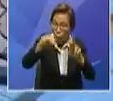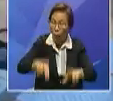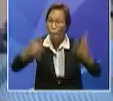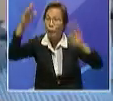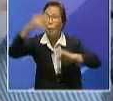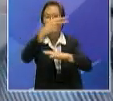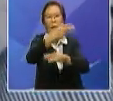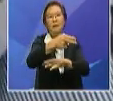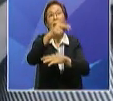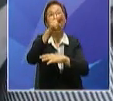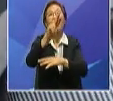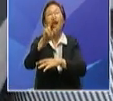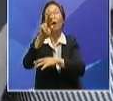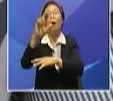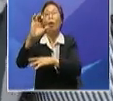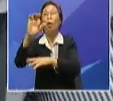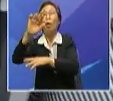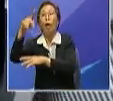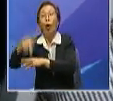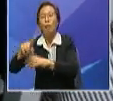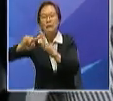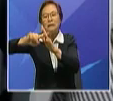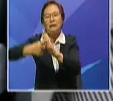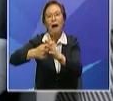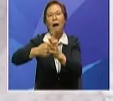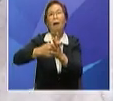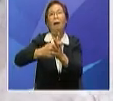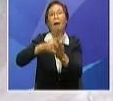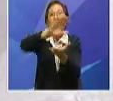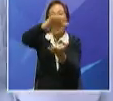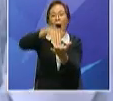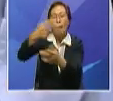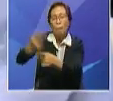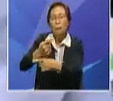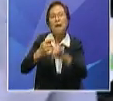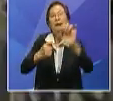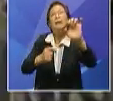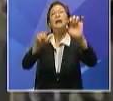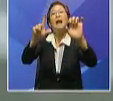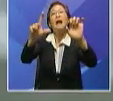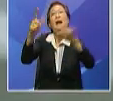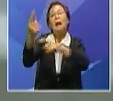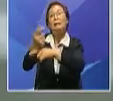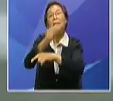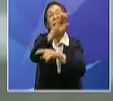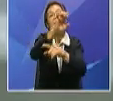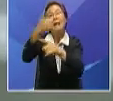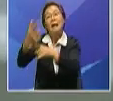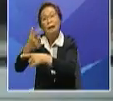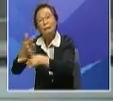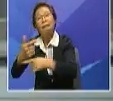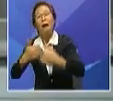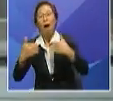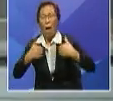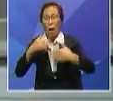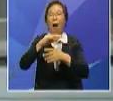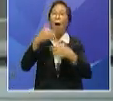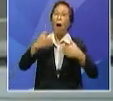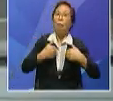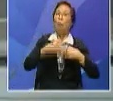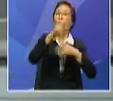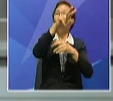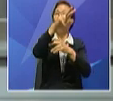Ed telah memperkenalkan hak pembelajaran idate Fadli late mengandungi lebih